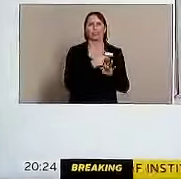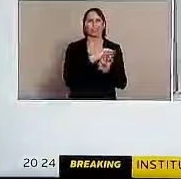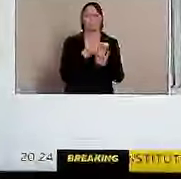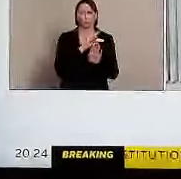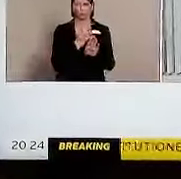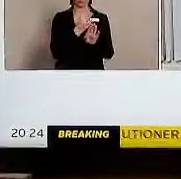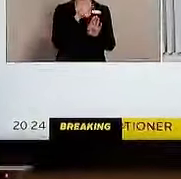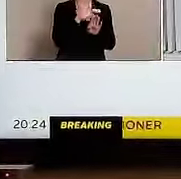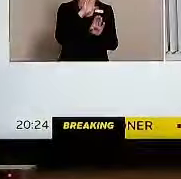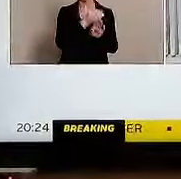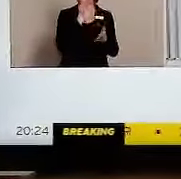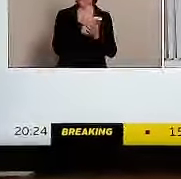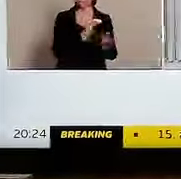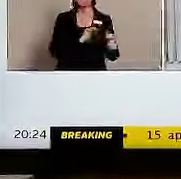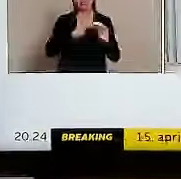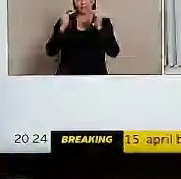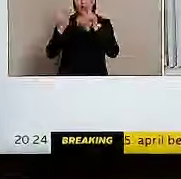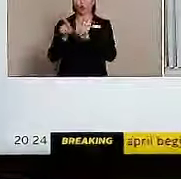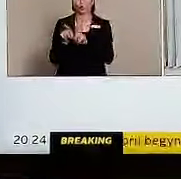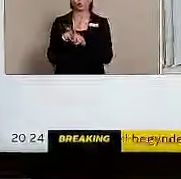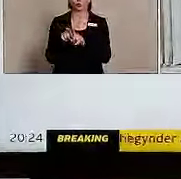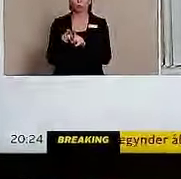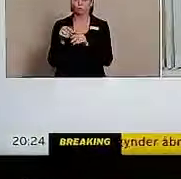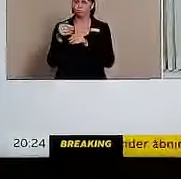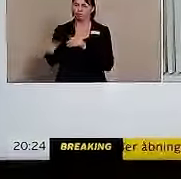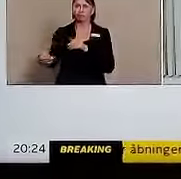الدنمارك في المستشفيات في